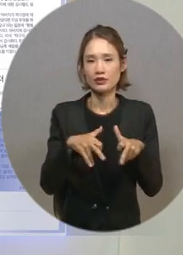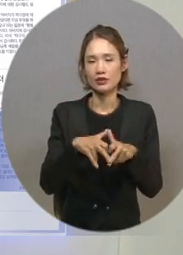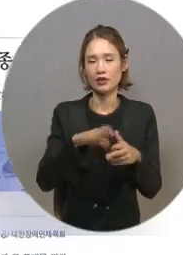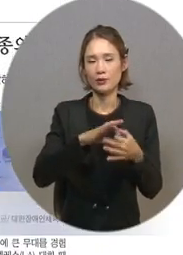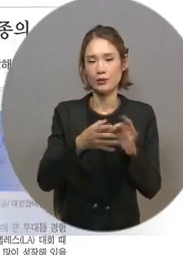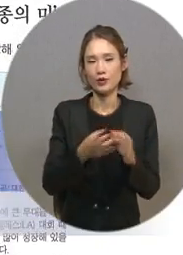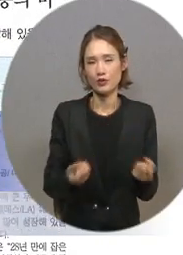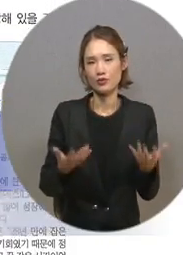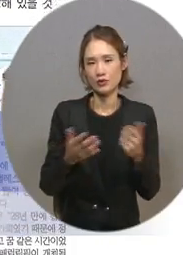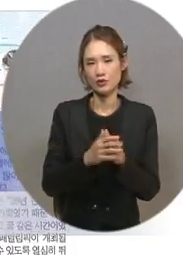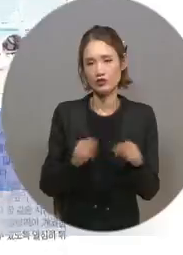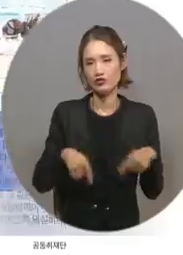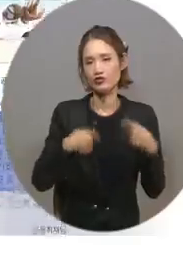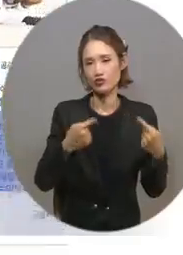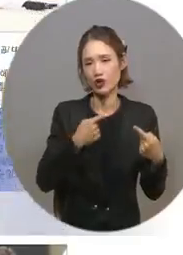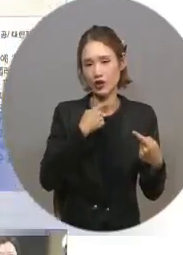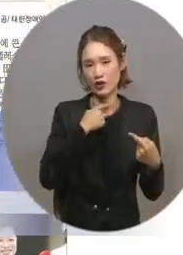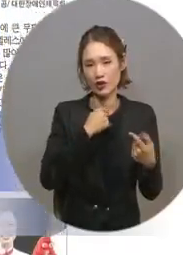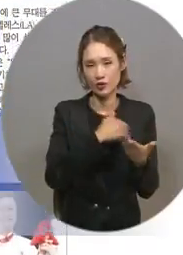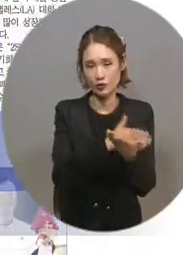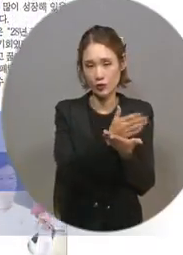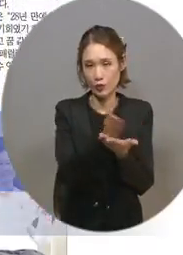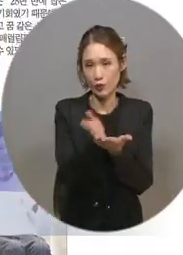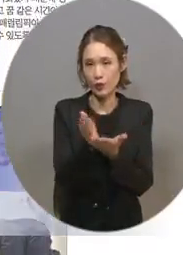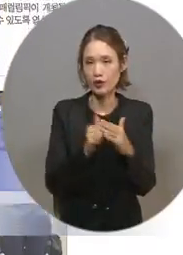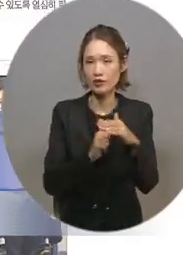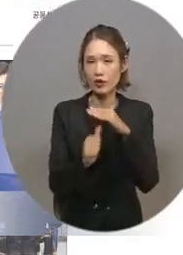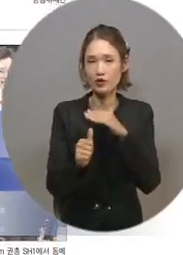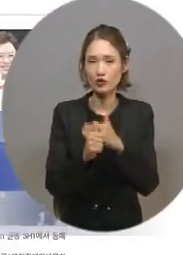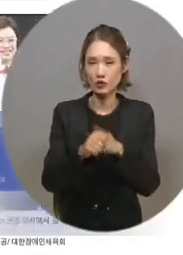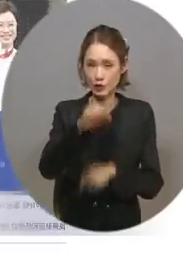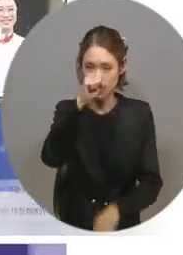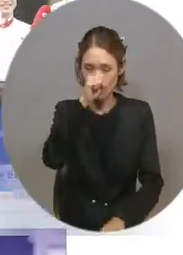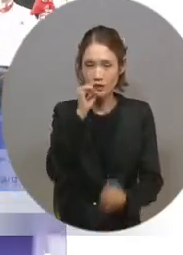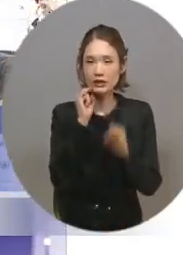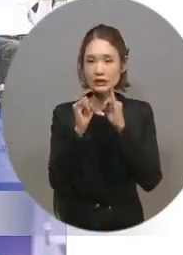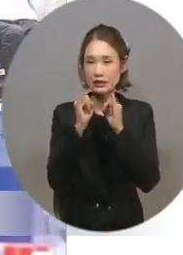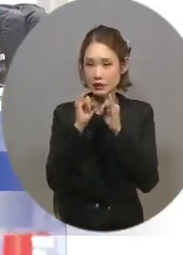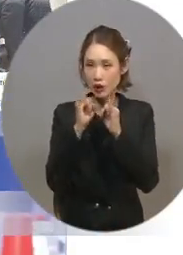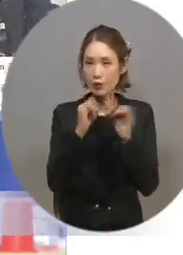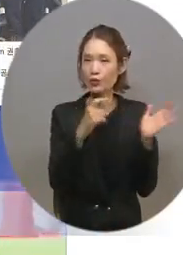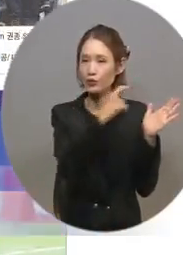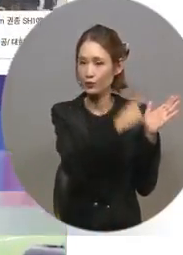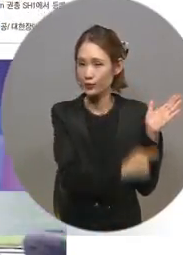패럴림픽에 출전한이 종목별 선수들의 생생한 인터뷰가